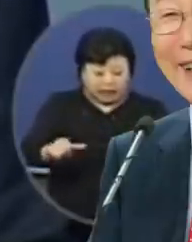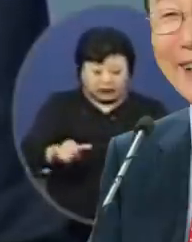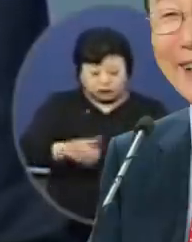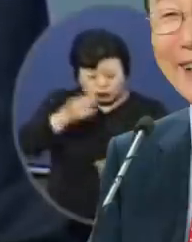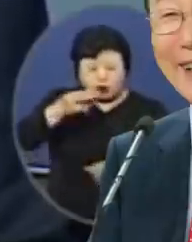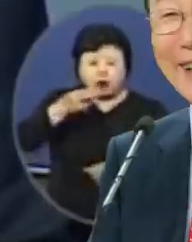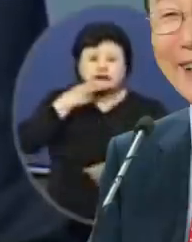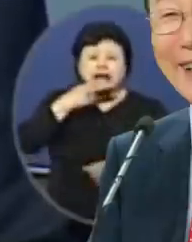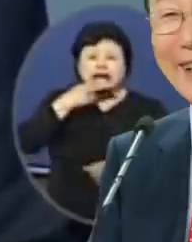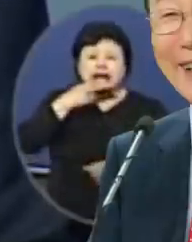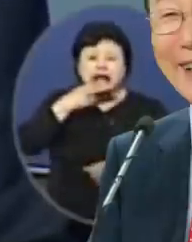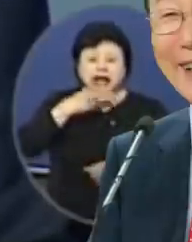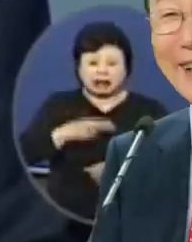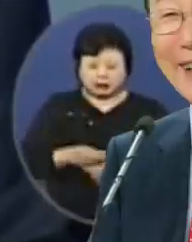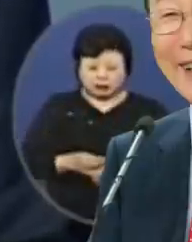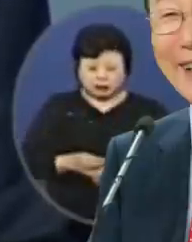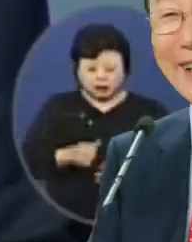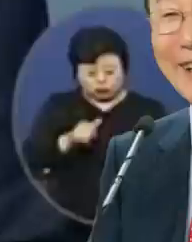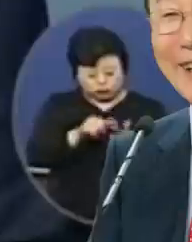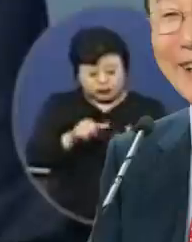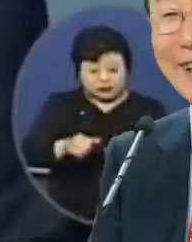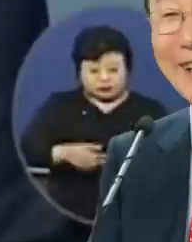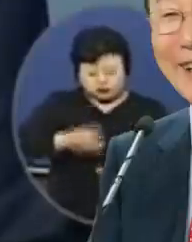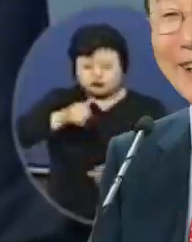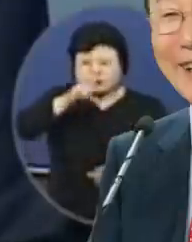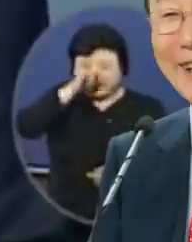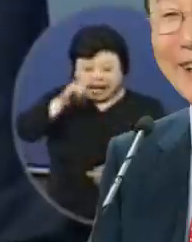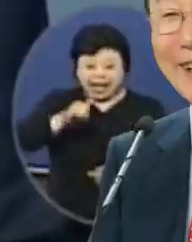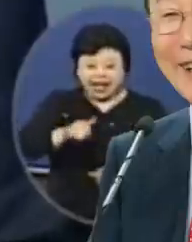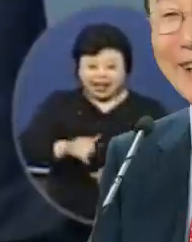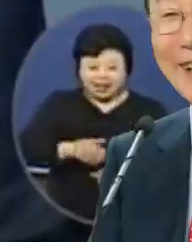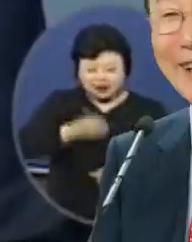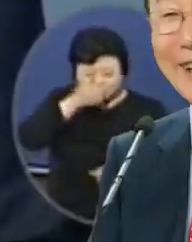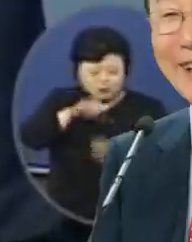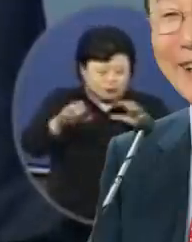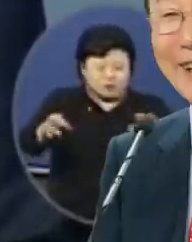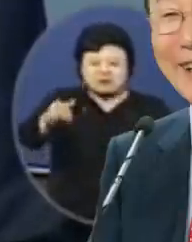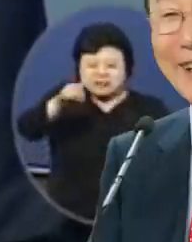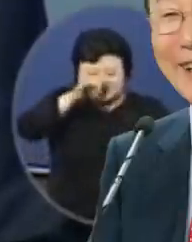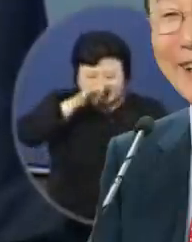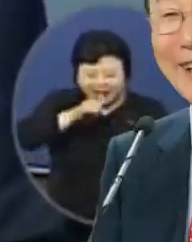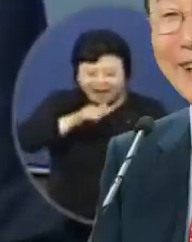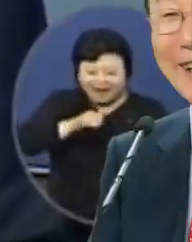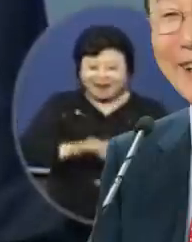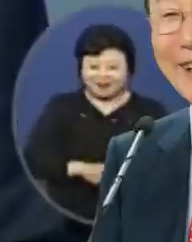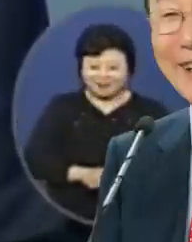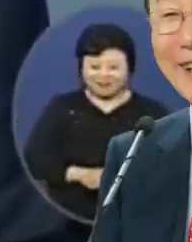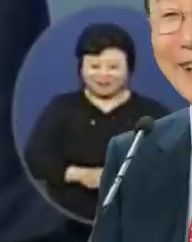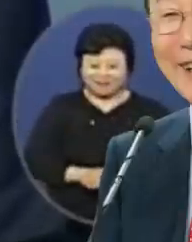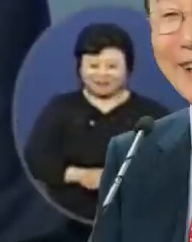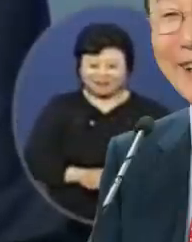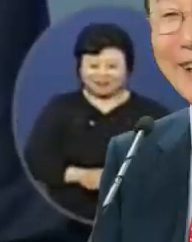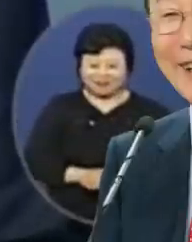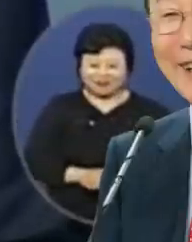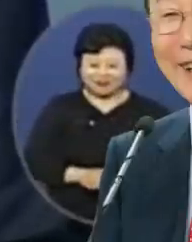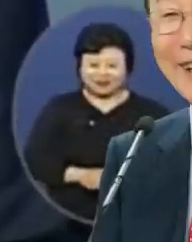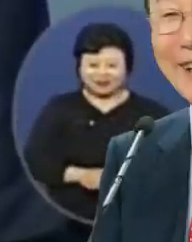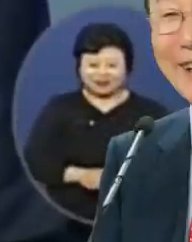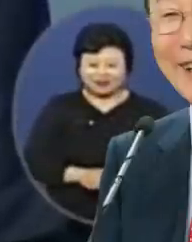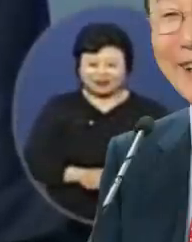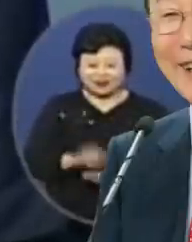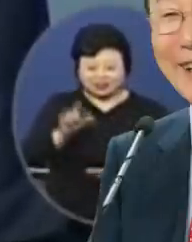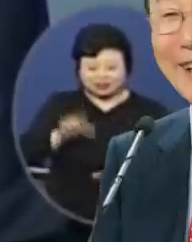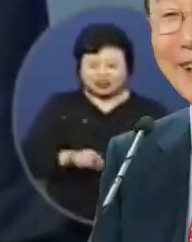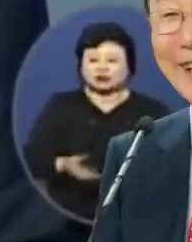읽어서 꿈은 아무데도 없다고 매일 읽었고, 둘째 아들은 꿈은 온 천지에 어디 가도 있다고 말했는데,